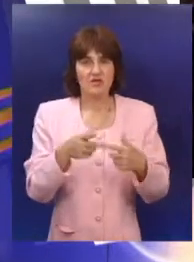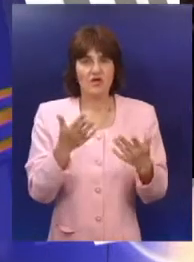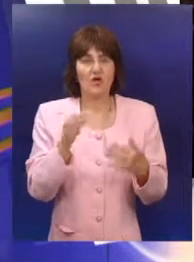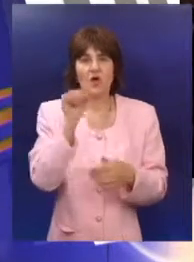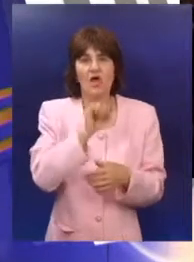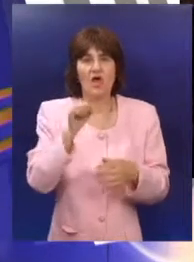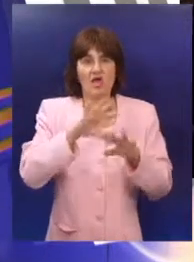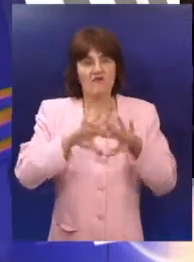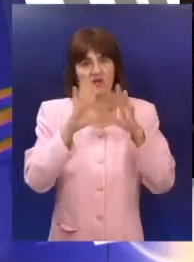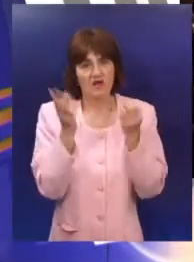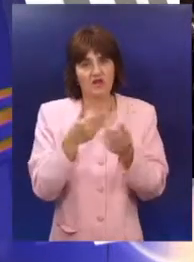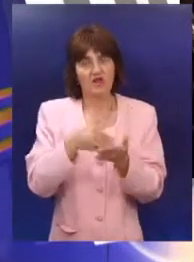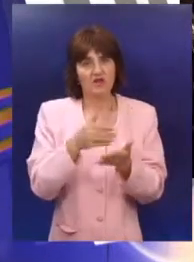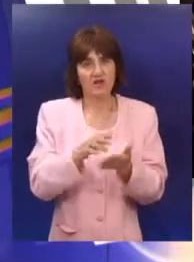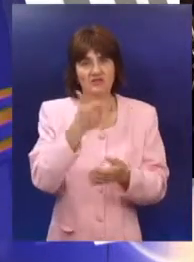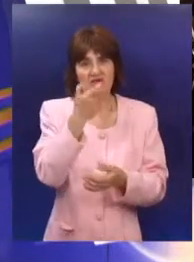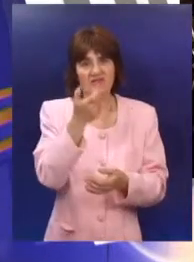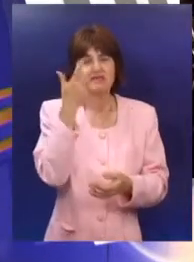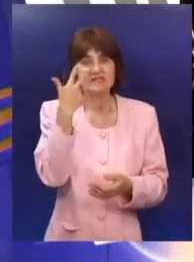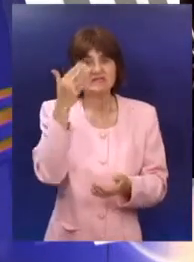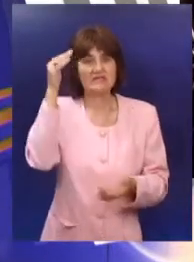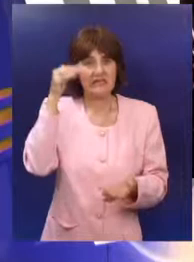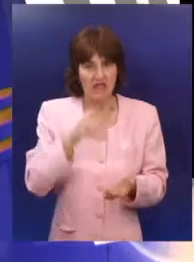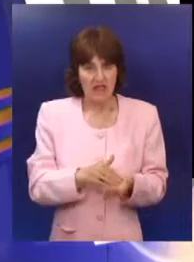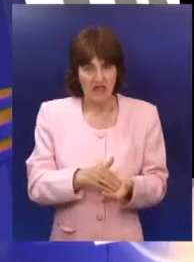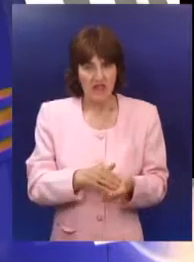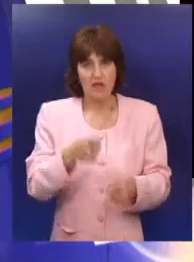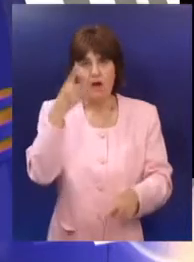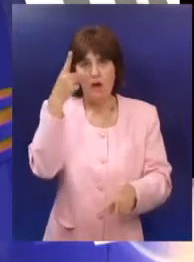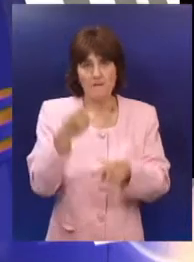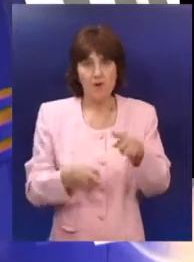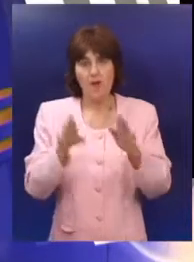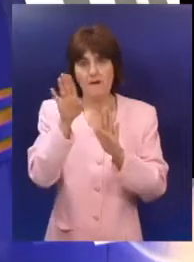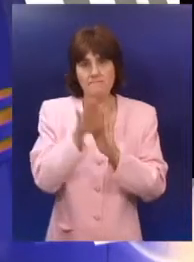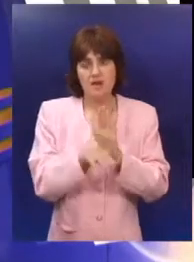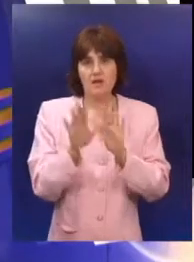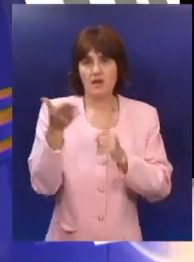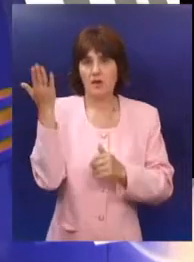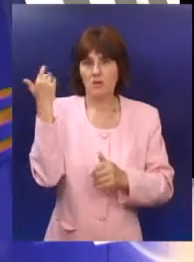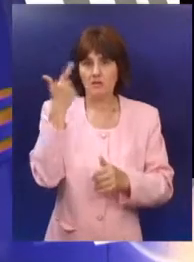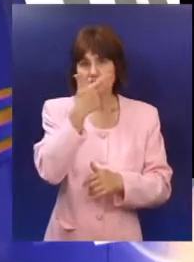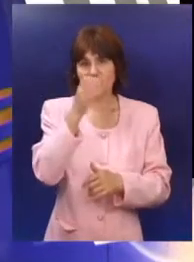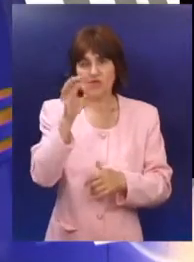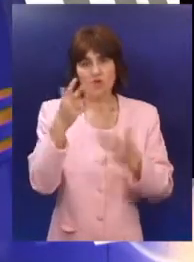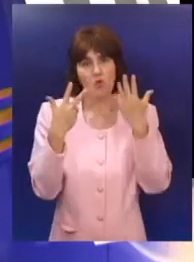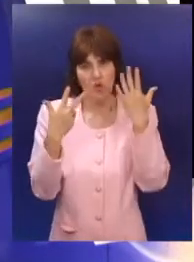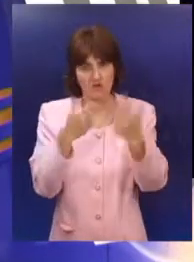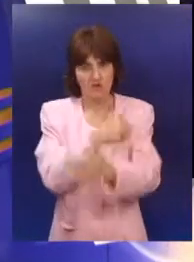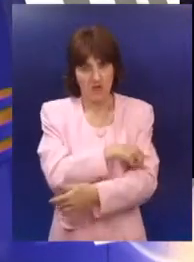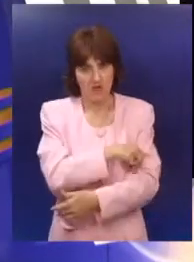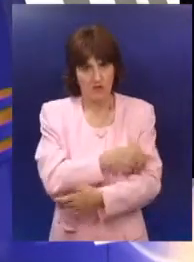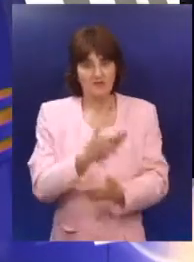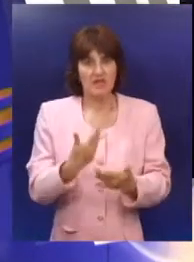festivala, izraženo u evrima, iznosi 230.000 i gotovo je prepolovljen u odnosu na 2008. Uz sve